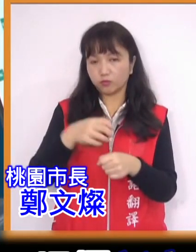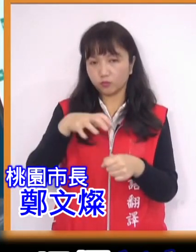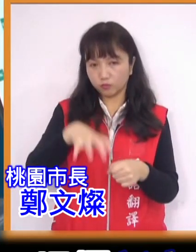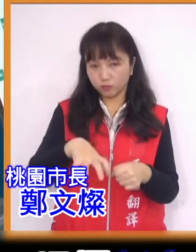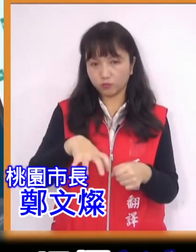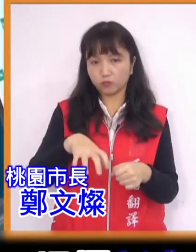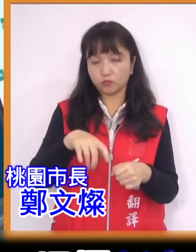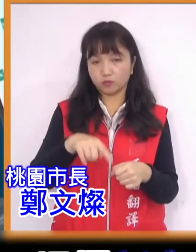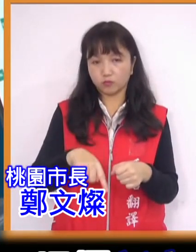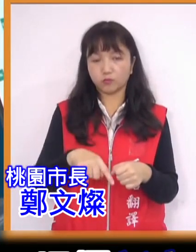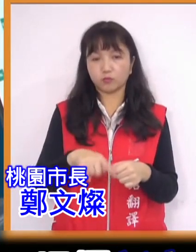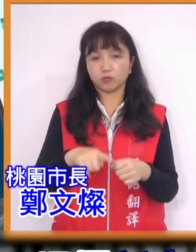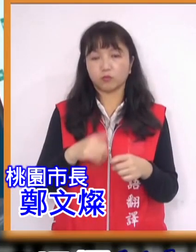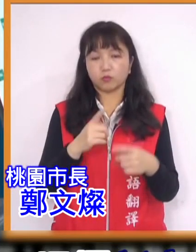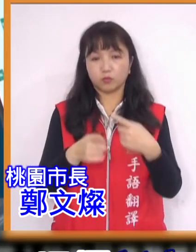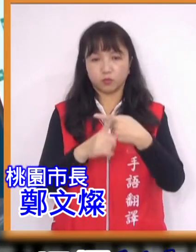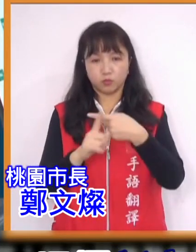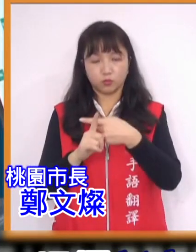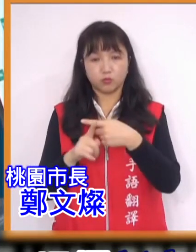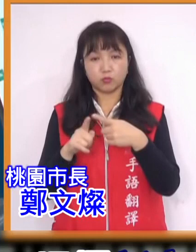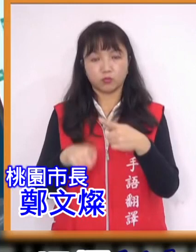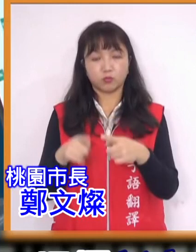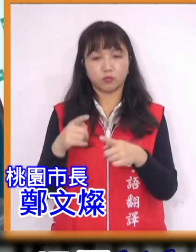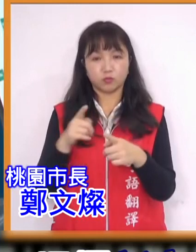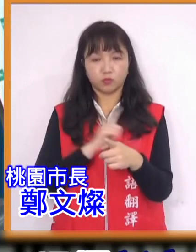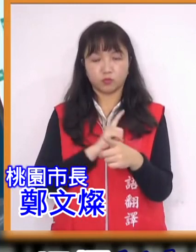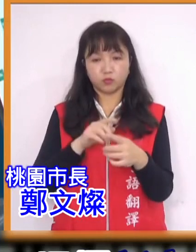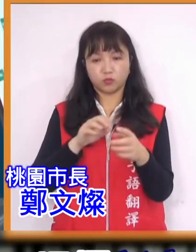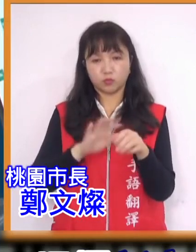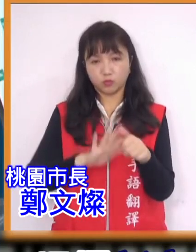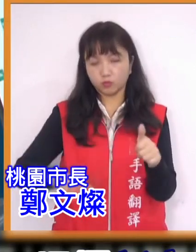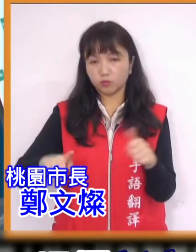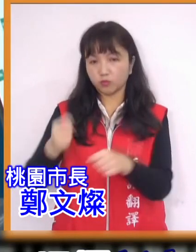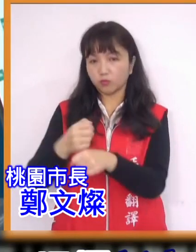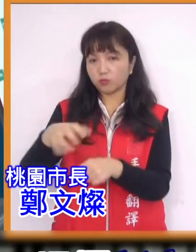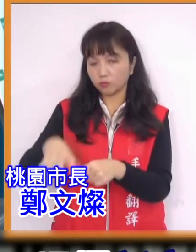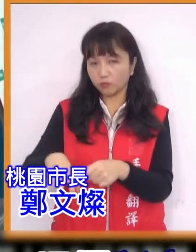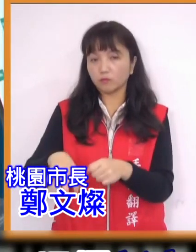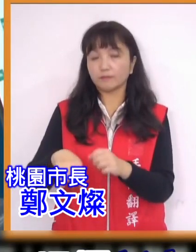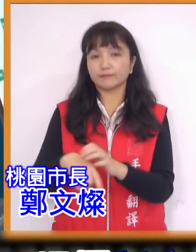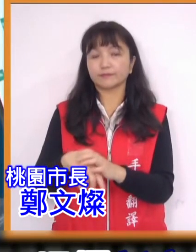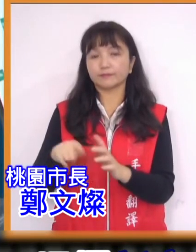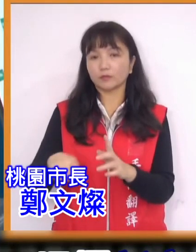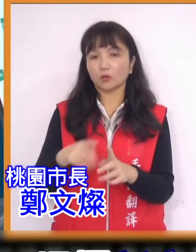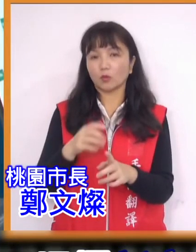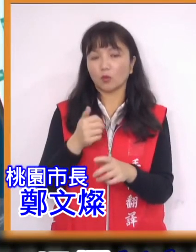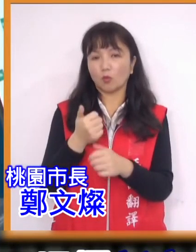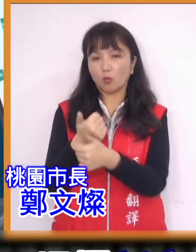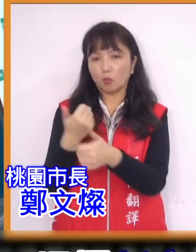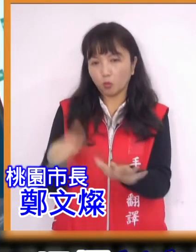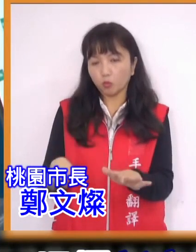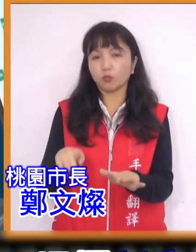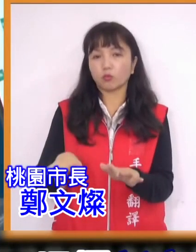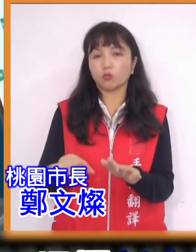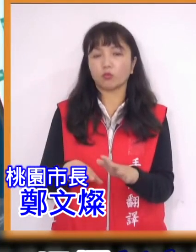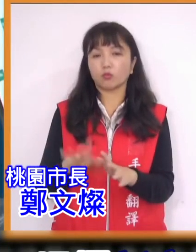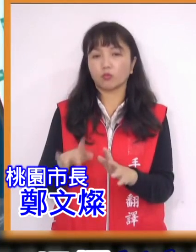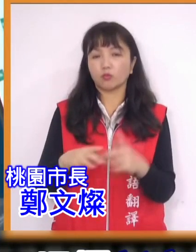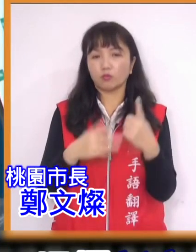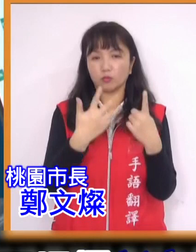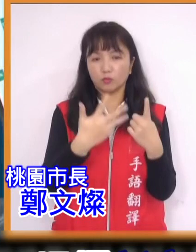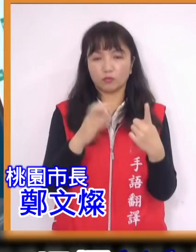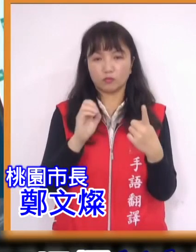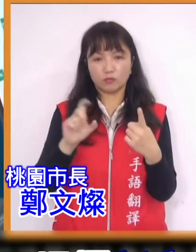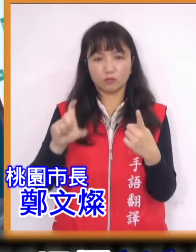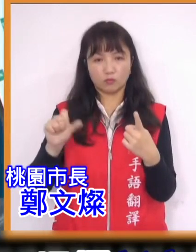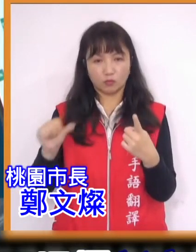的这个确诊者，哦，在职场也有他的这个足迹，那18065是